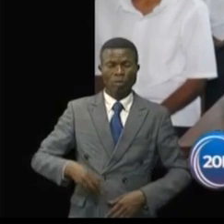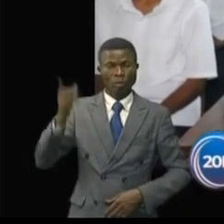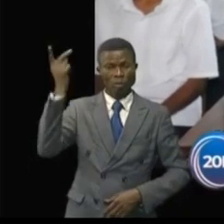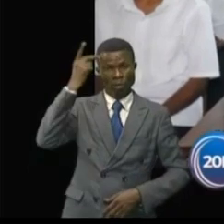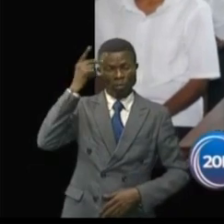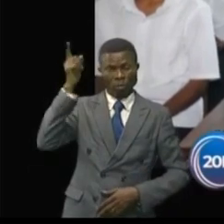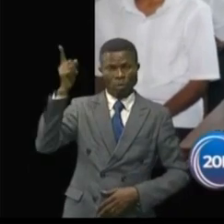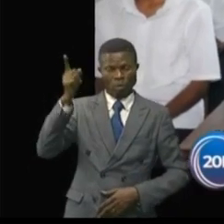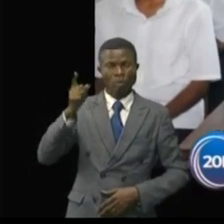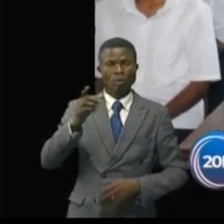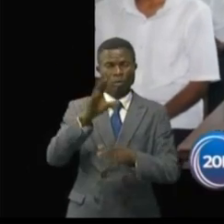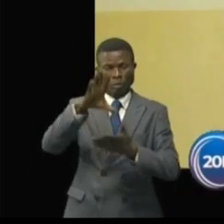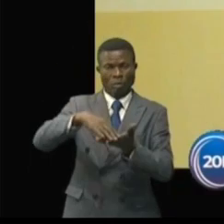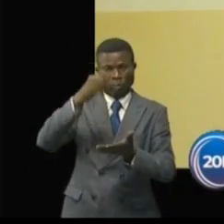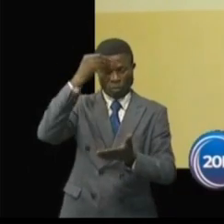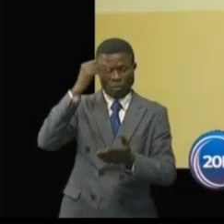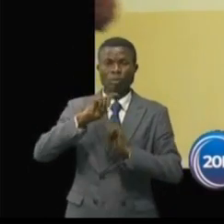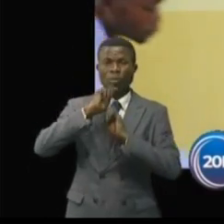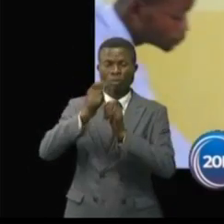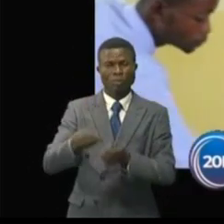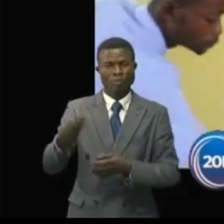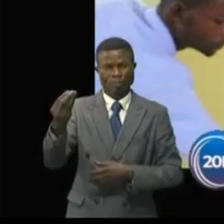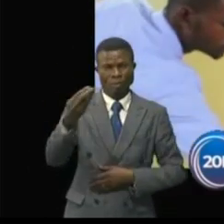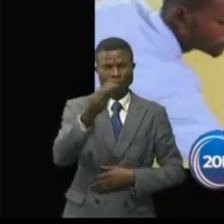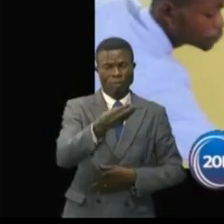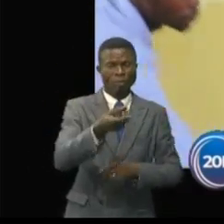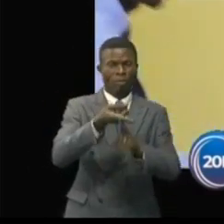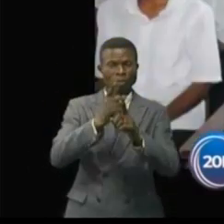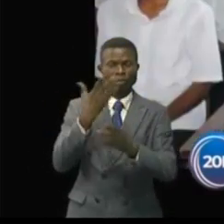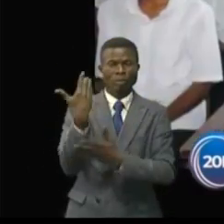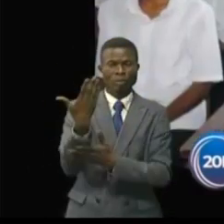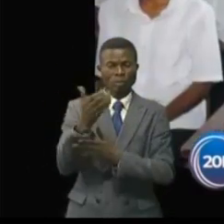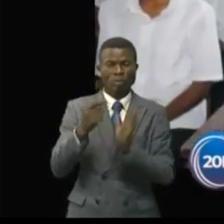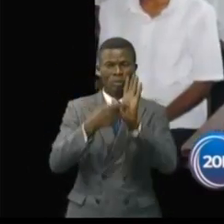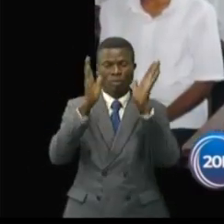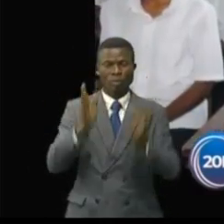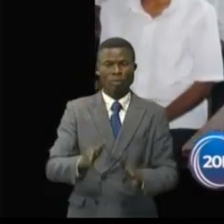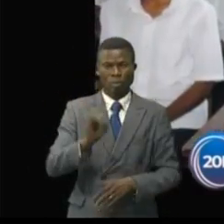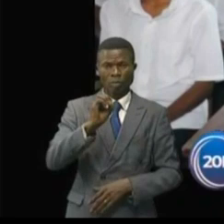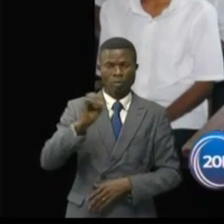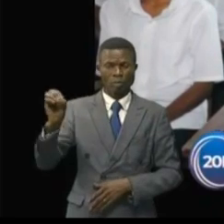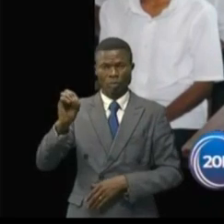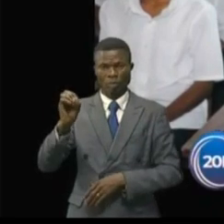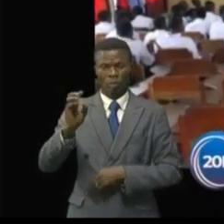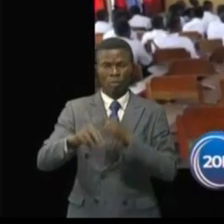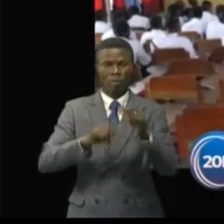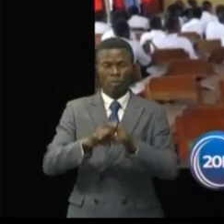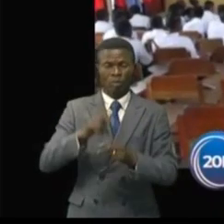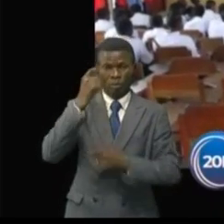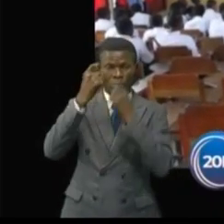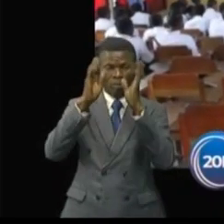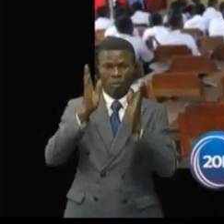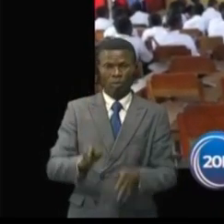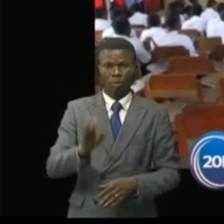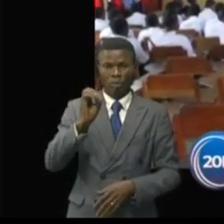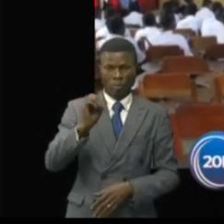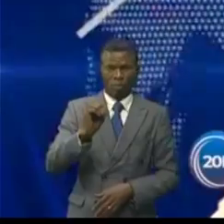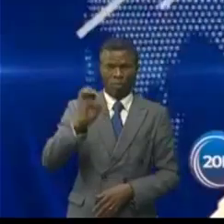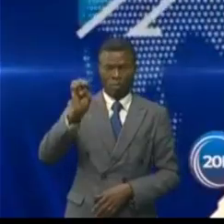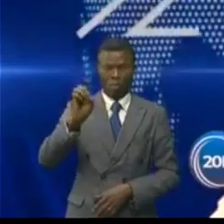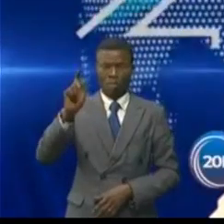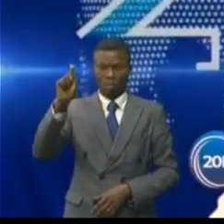ont eu droit à quelques cadeaux reçus de main du représentant de l'Office national du tourisme, ONT.